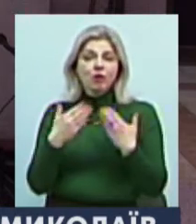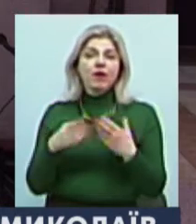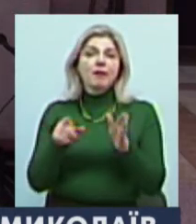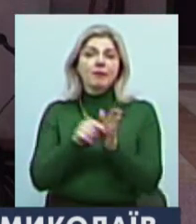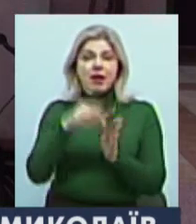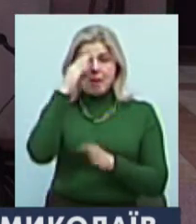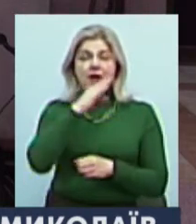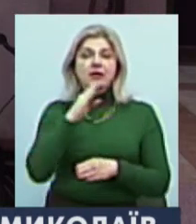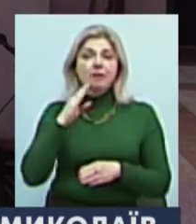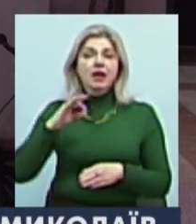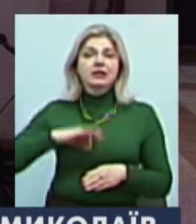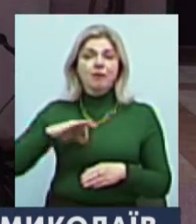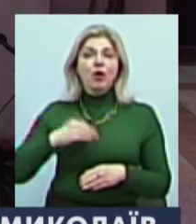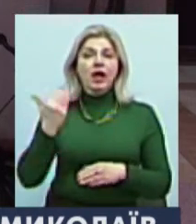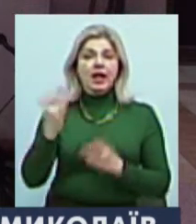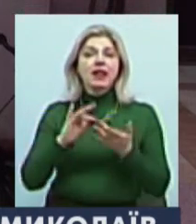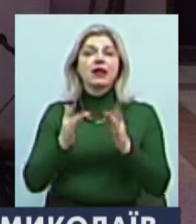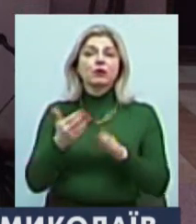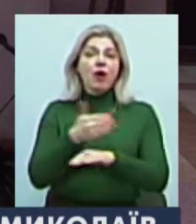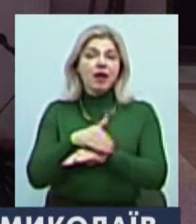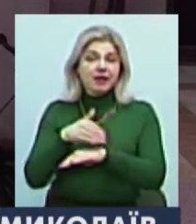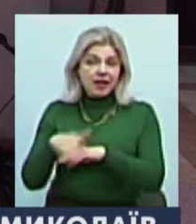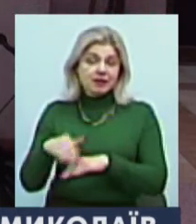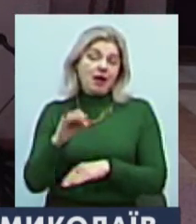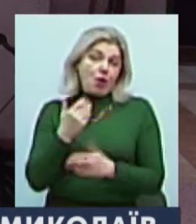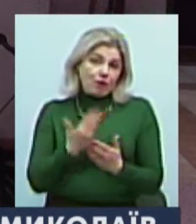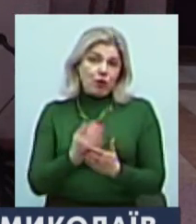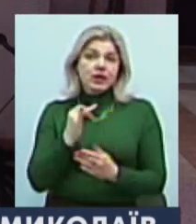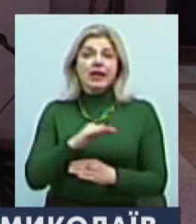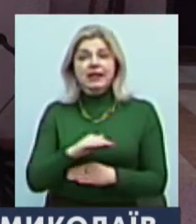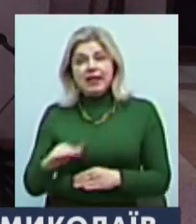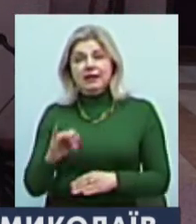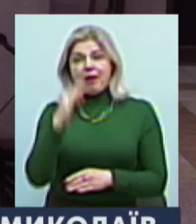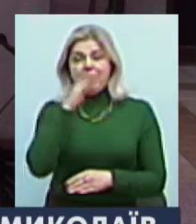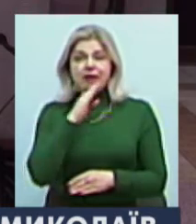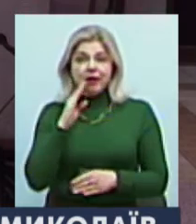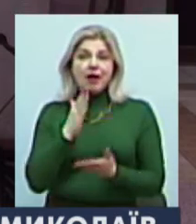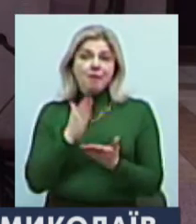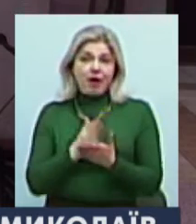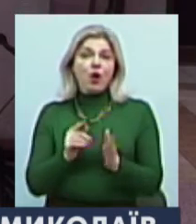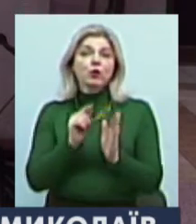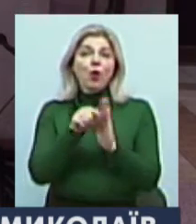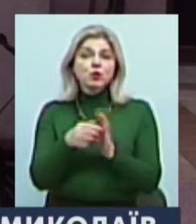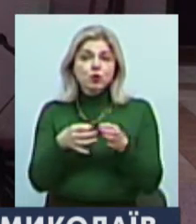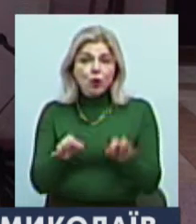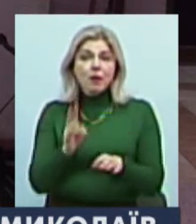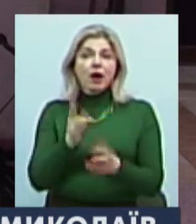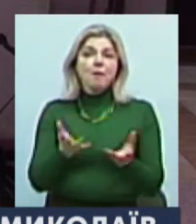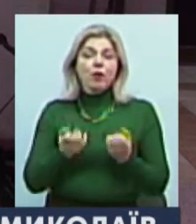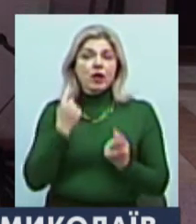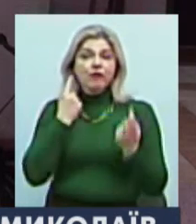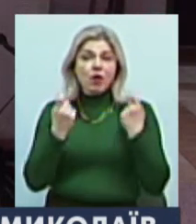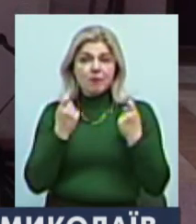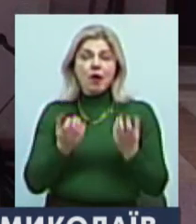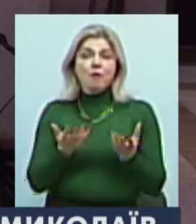батьками, використовуючи їх електронні адреси. Отже, і діти, і батьки мають доступ до отримання інформації, до